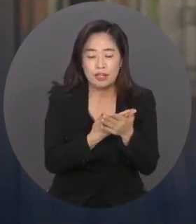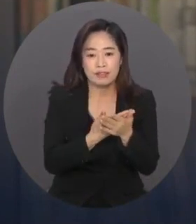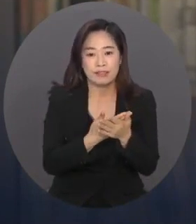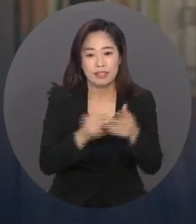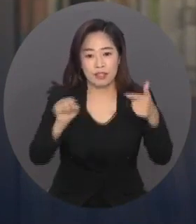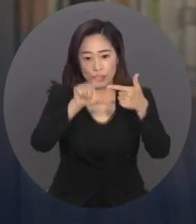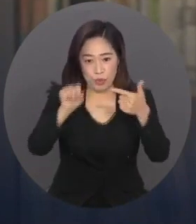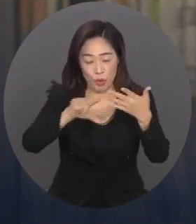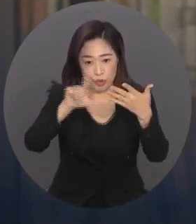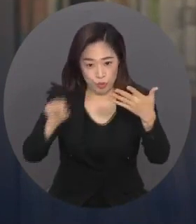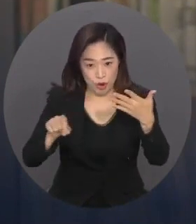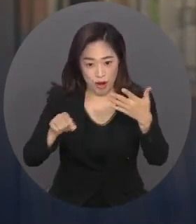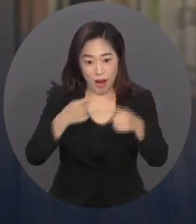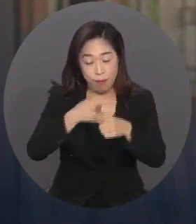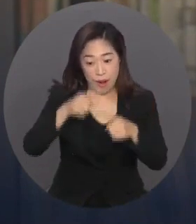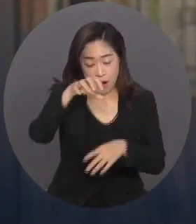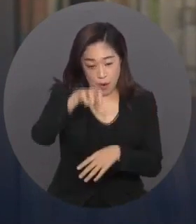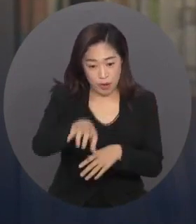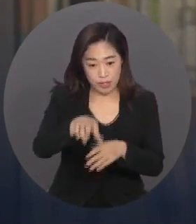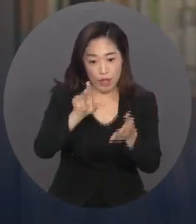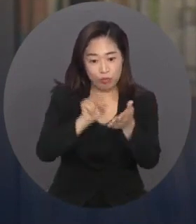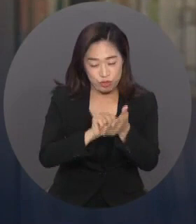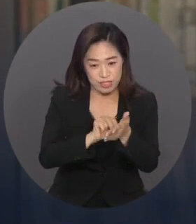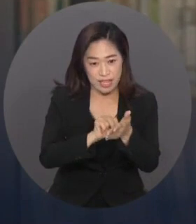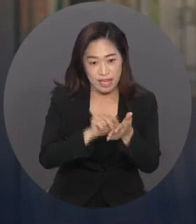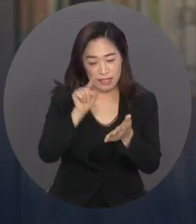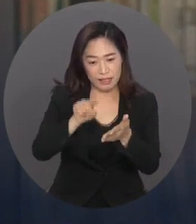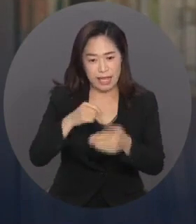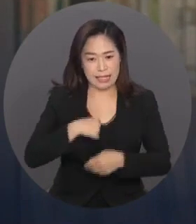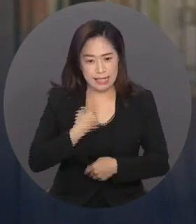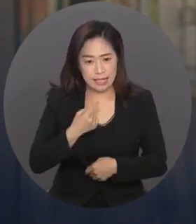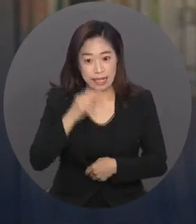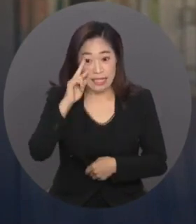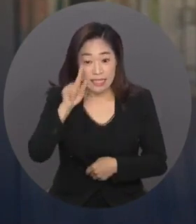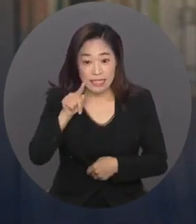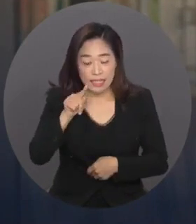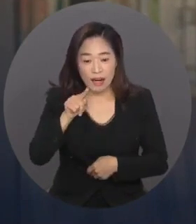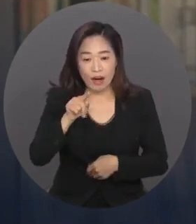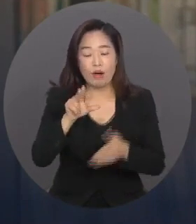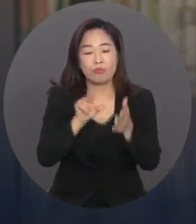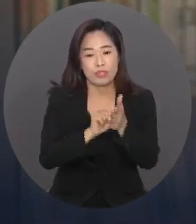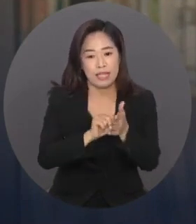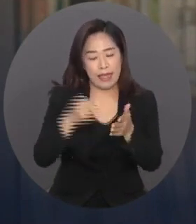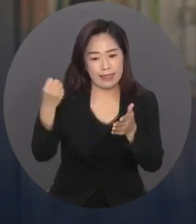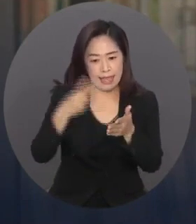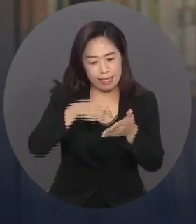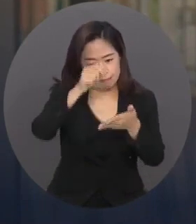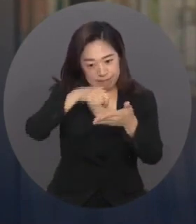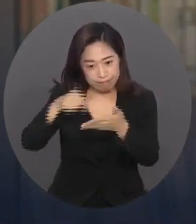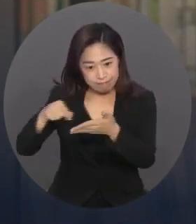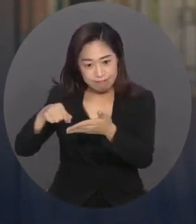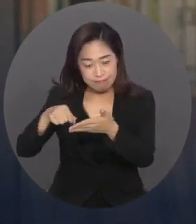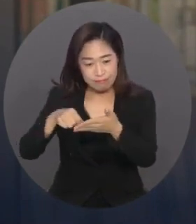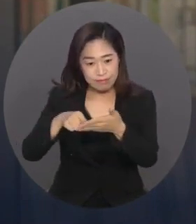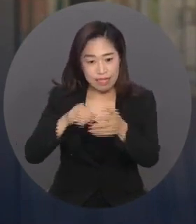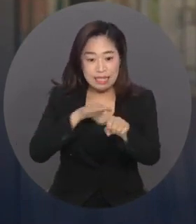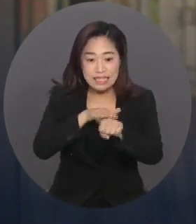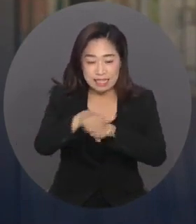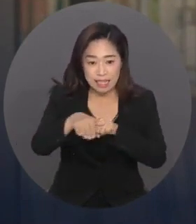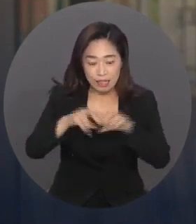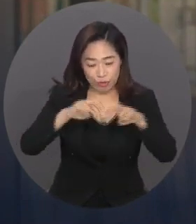실시했던 평가원 문항이기 때문에 본인들이 틀렸던 오답 문제 정리하고 문제 유형을 분석하는